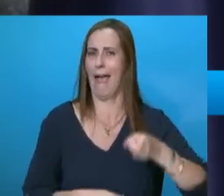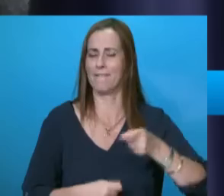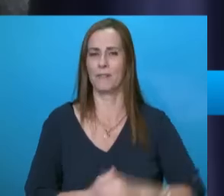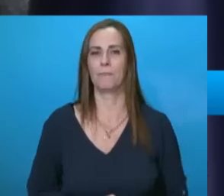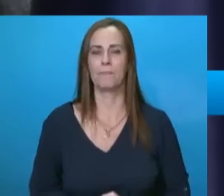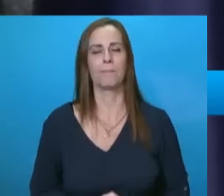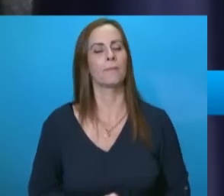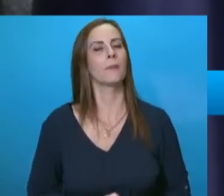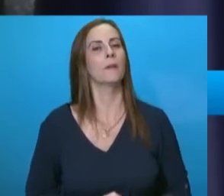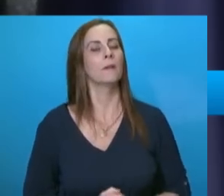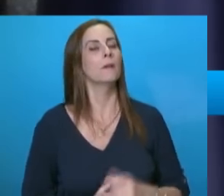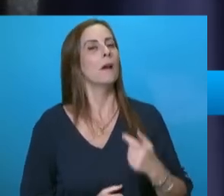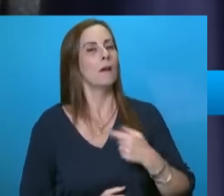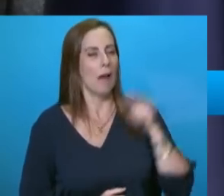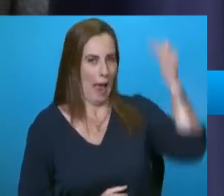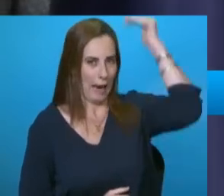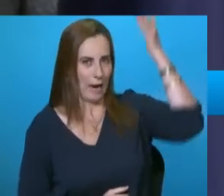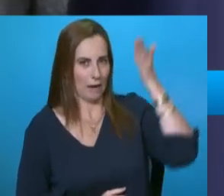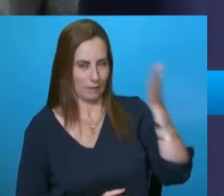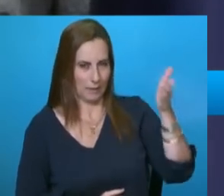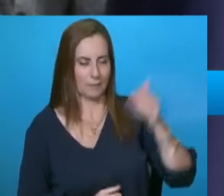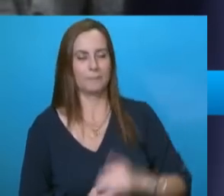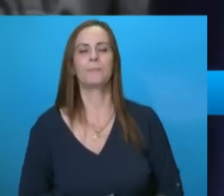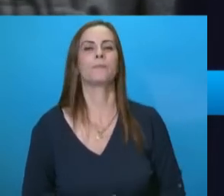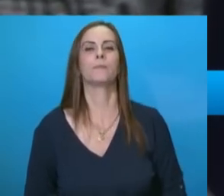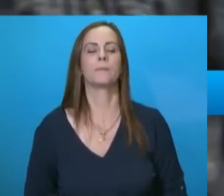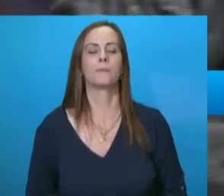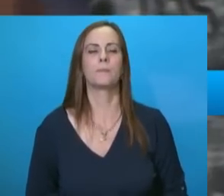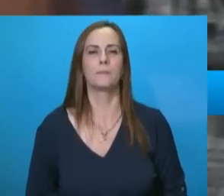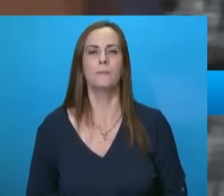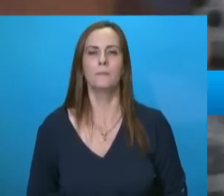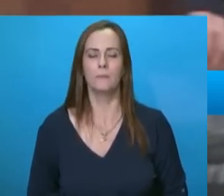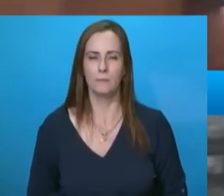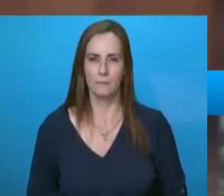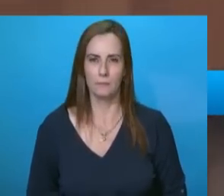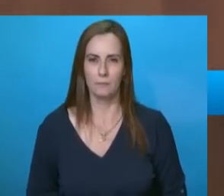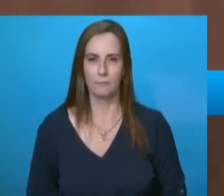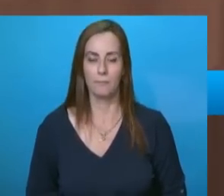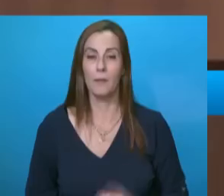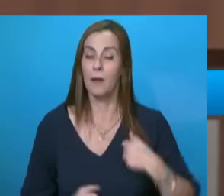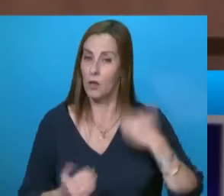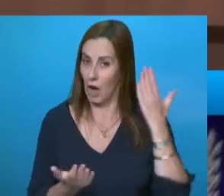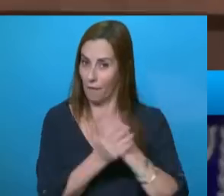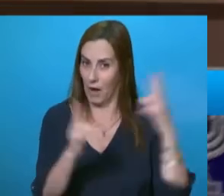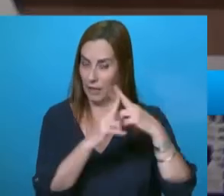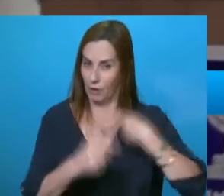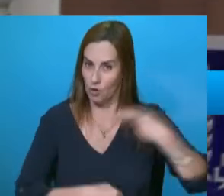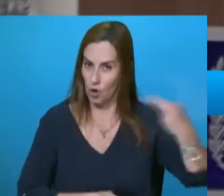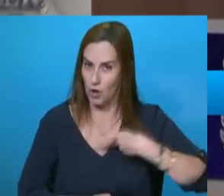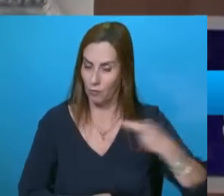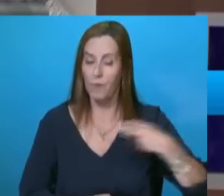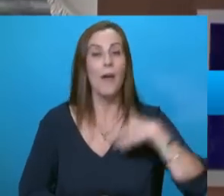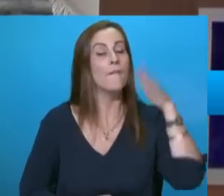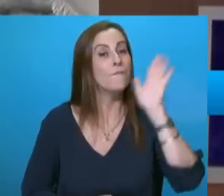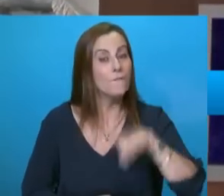אדוני הרמטכ"ל לשעבר, חבר הכנסת בני גנץ, בפגישותיי איתך ועם חבר